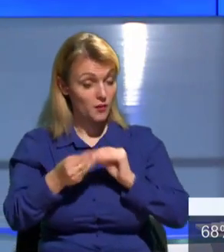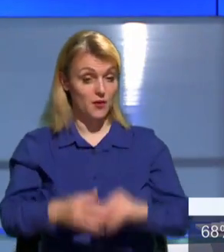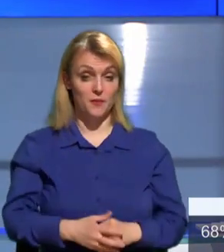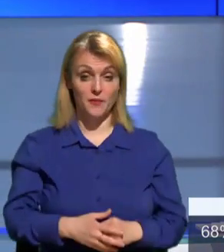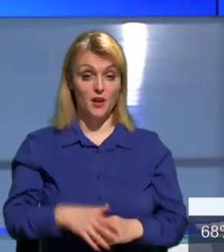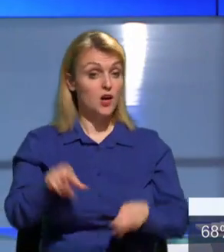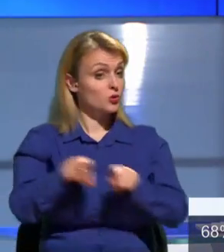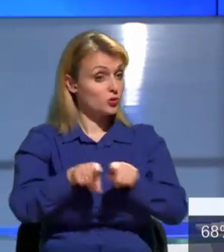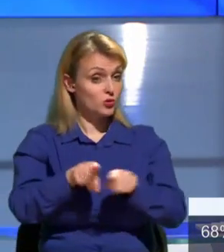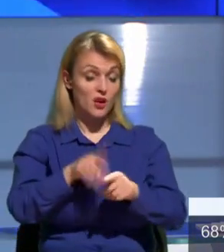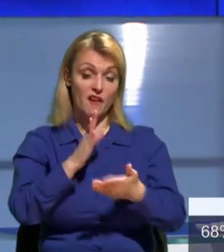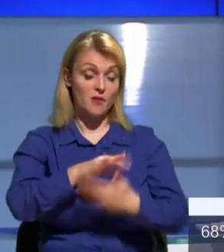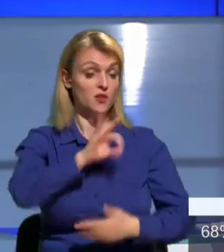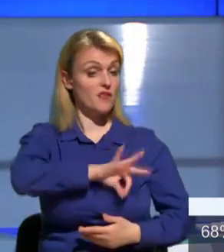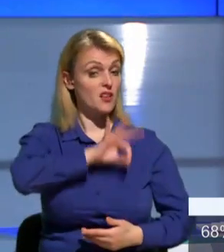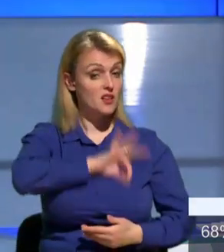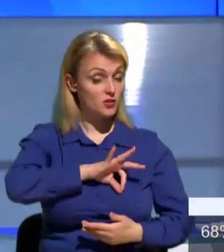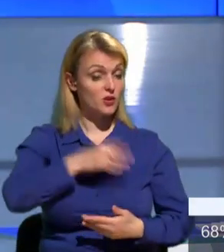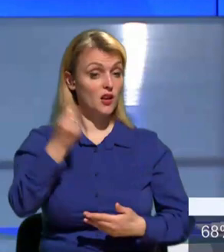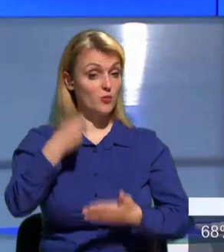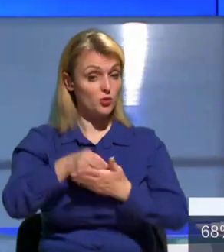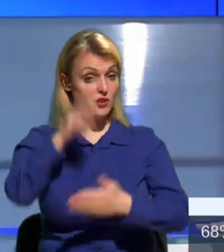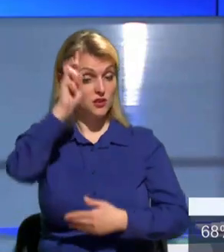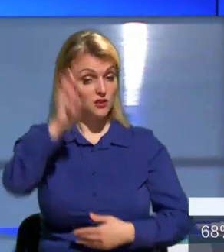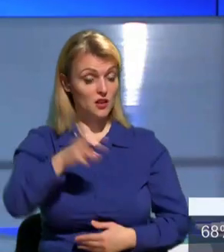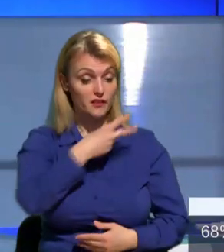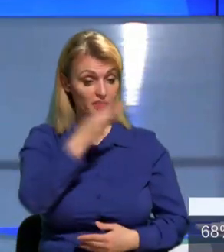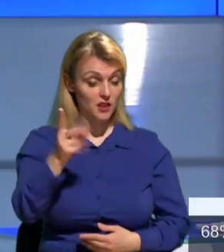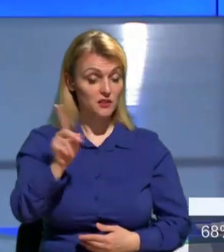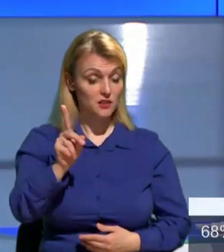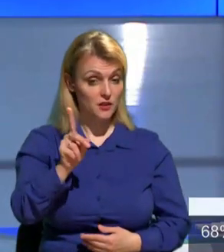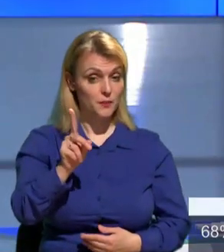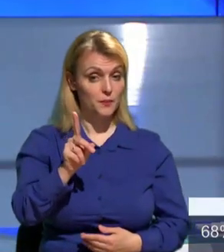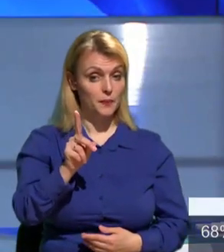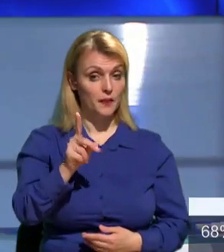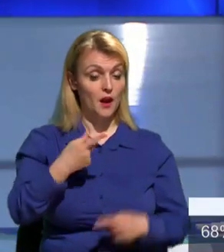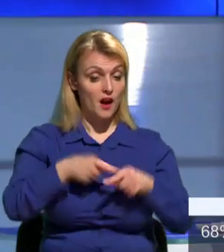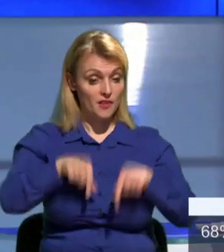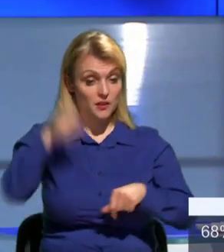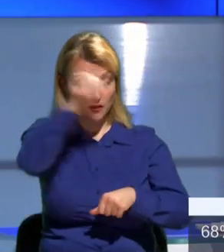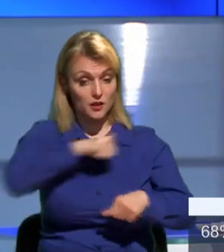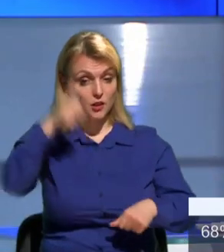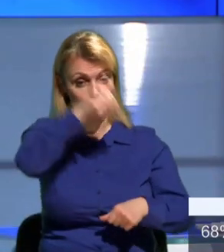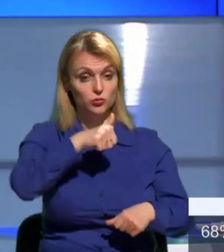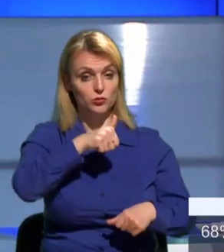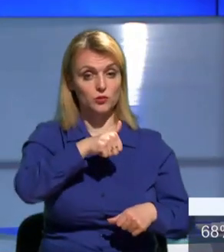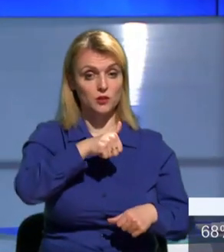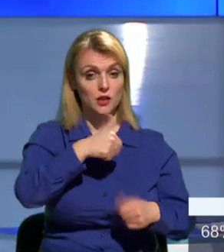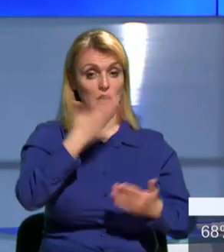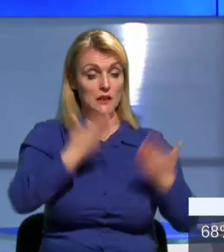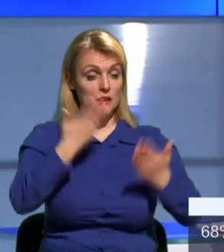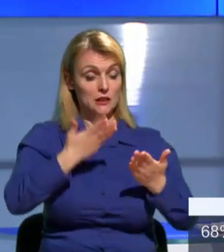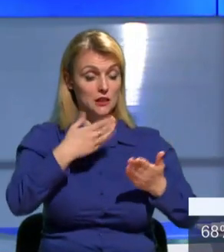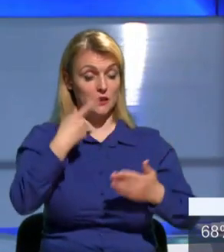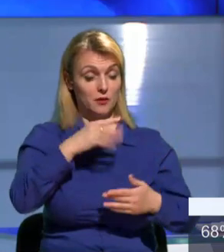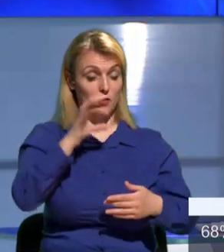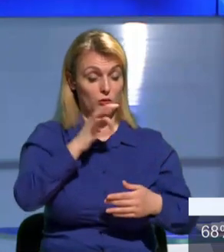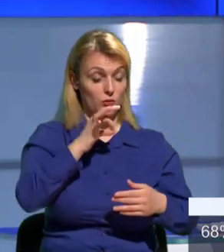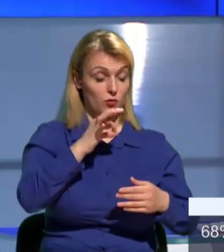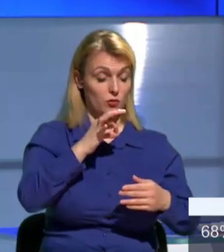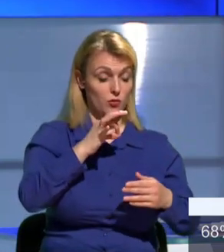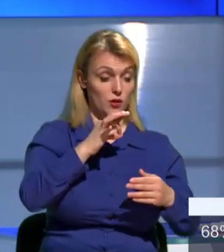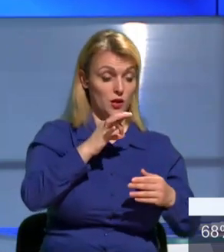veniturile, am luat bugetul de stat. Și uitați-vă, în acest an, dacă luăm la capitolul 10 luni, pe la